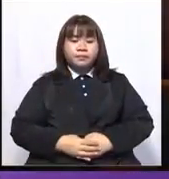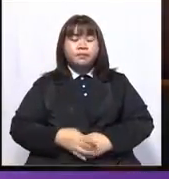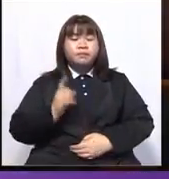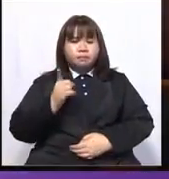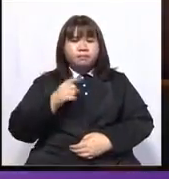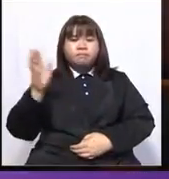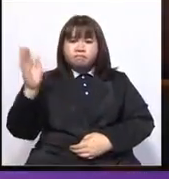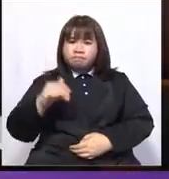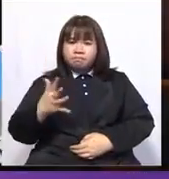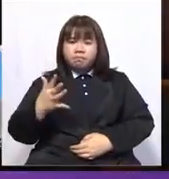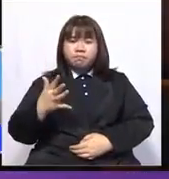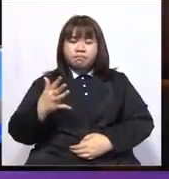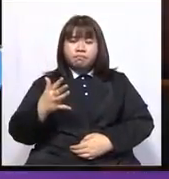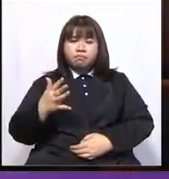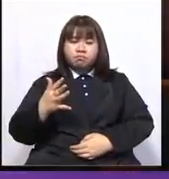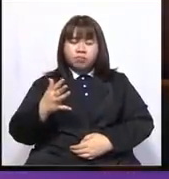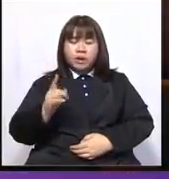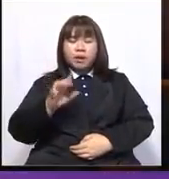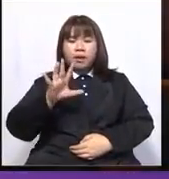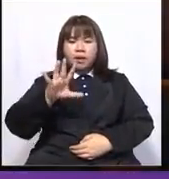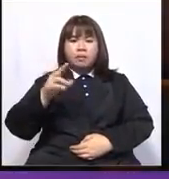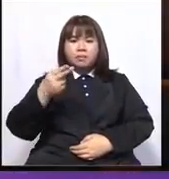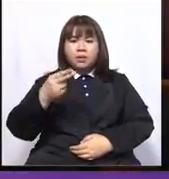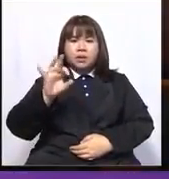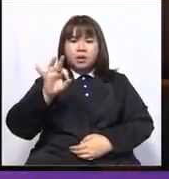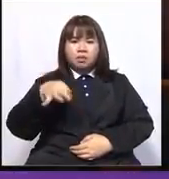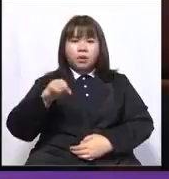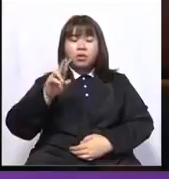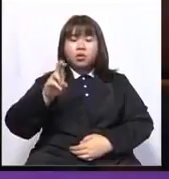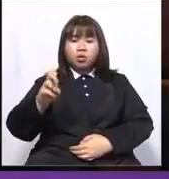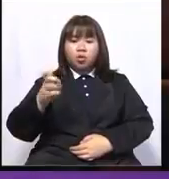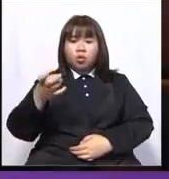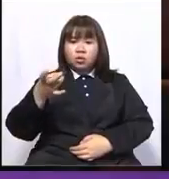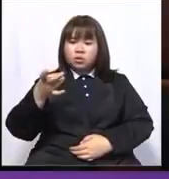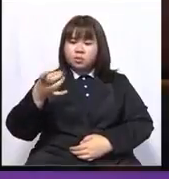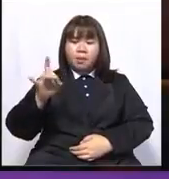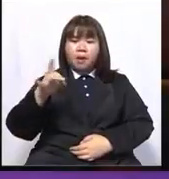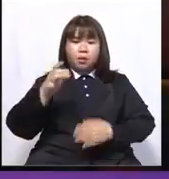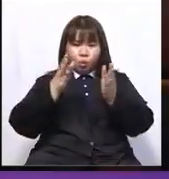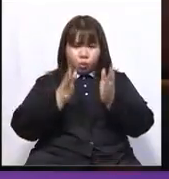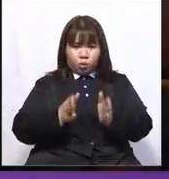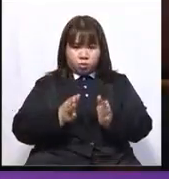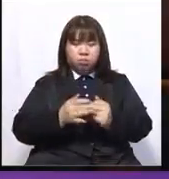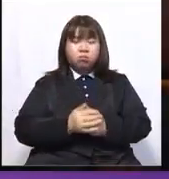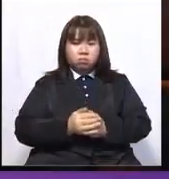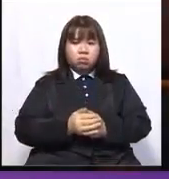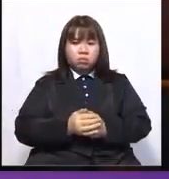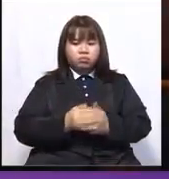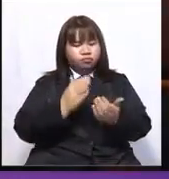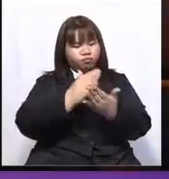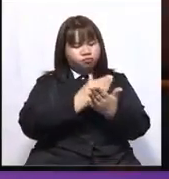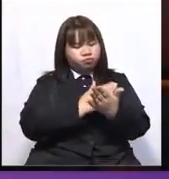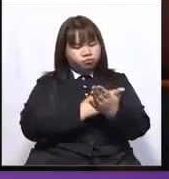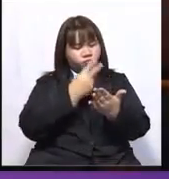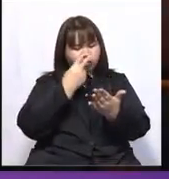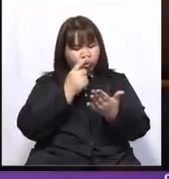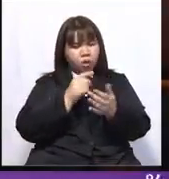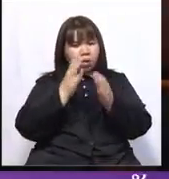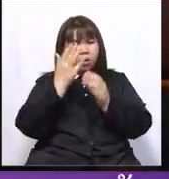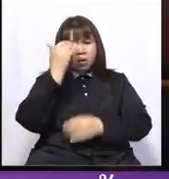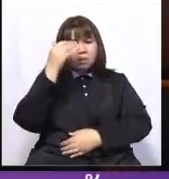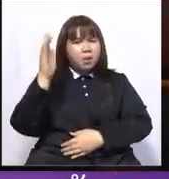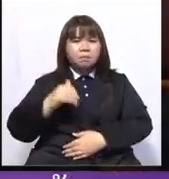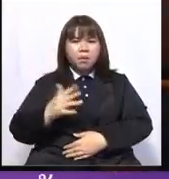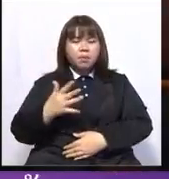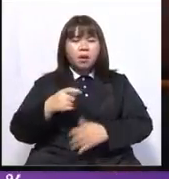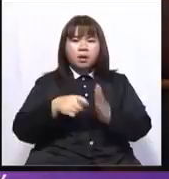มารายงานตัวอยู่นะอยู่ที่ 59,218 รายนะครับเราคิดแล้วก็ประเมินกันว่าทำไมถึงไม่รายงานตั